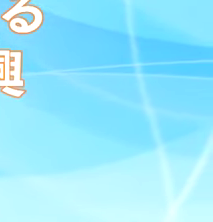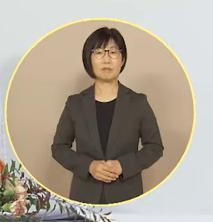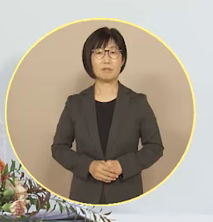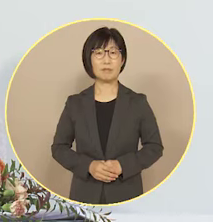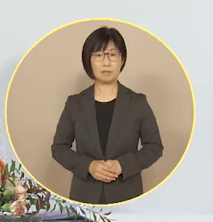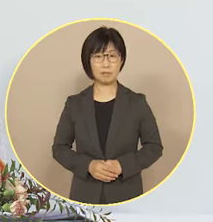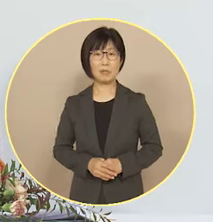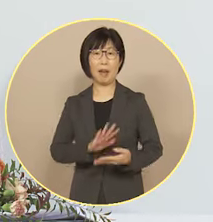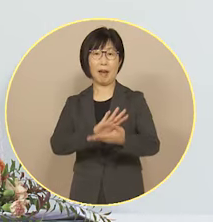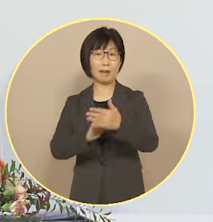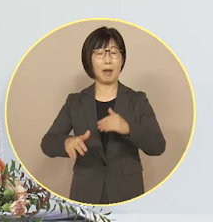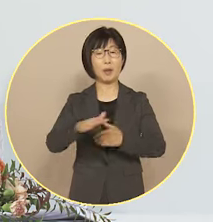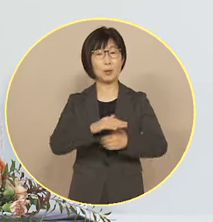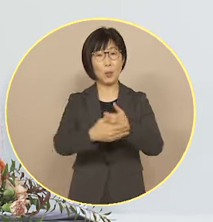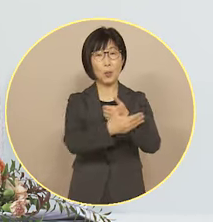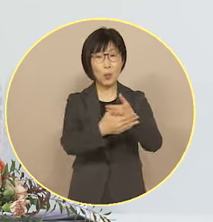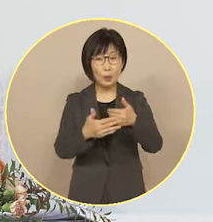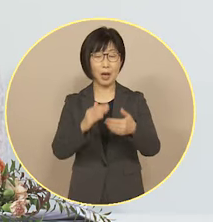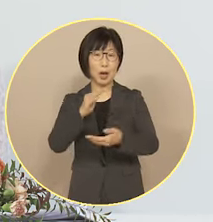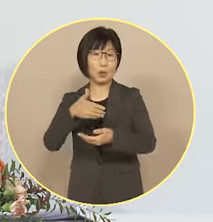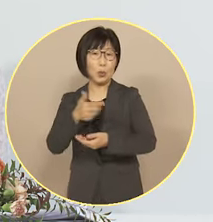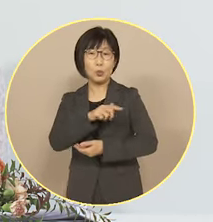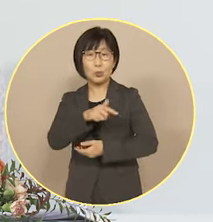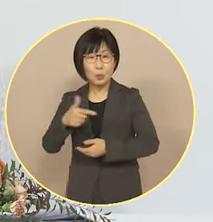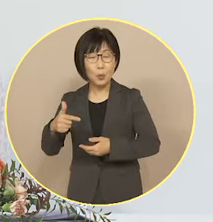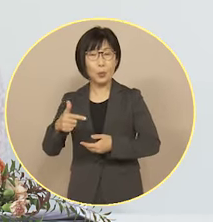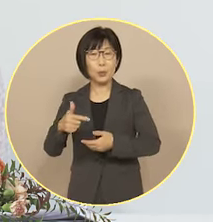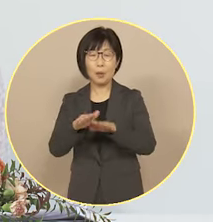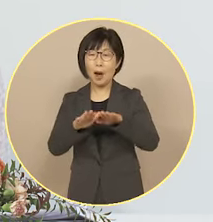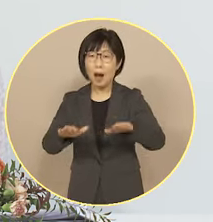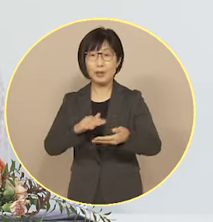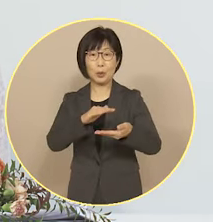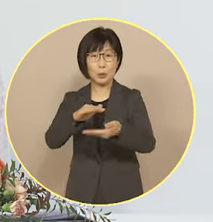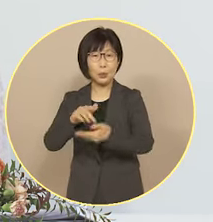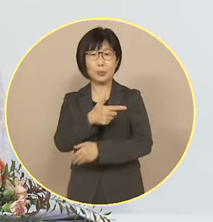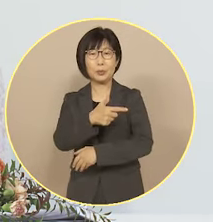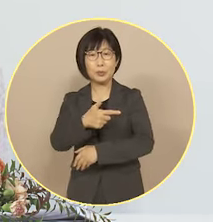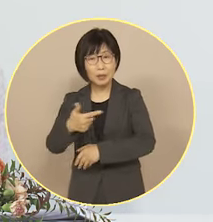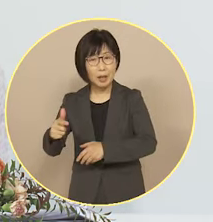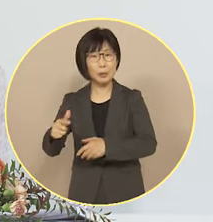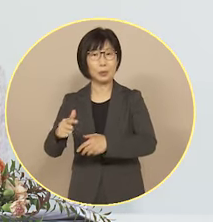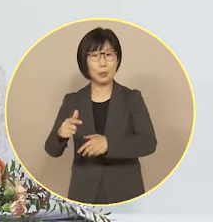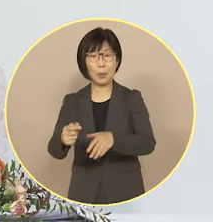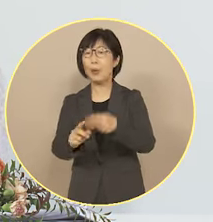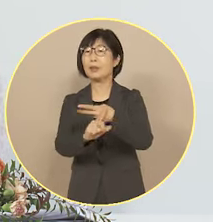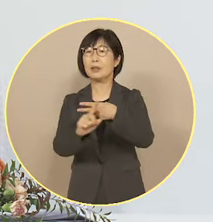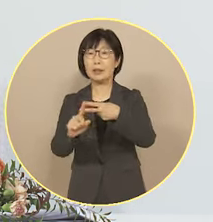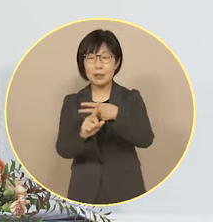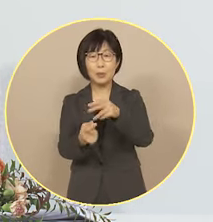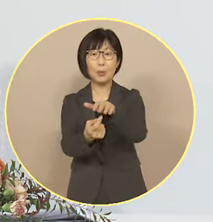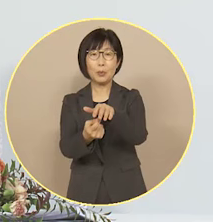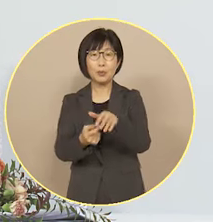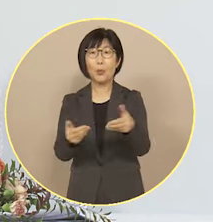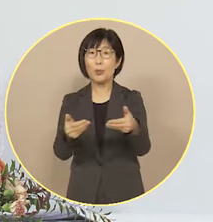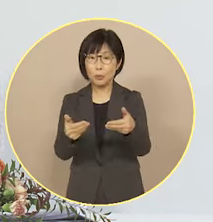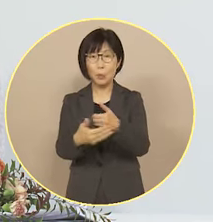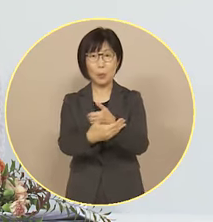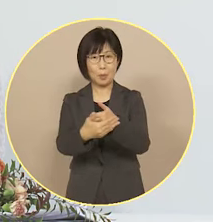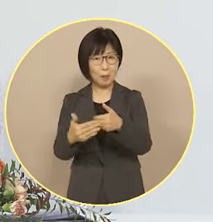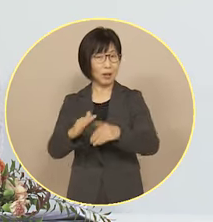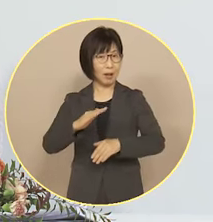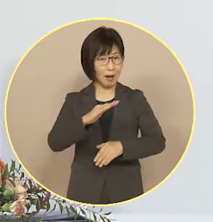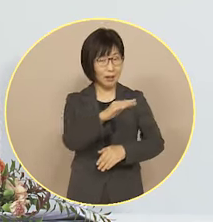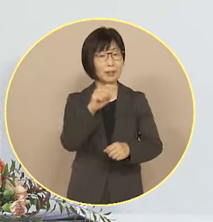ます限度保全や食料の安定供給など様々な機能を有している農業を守り